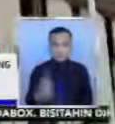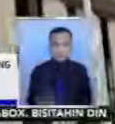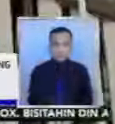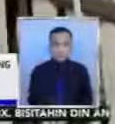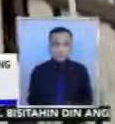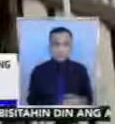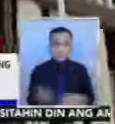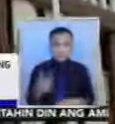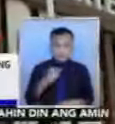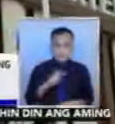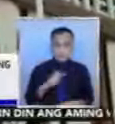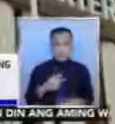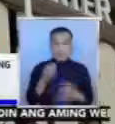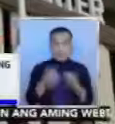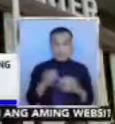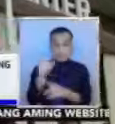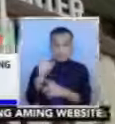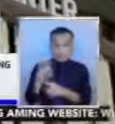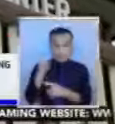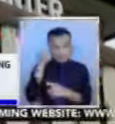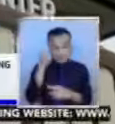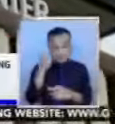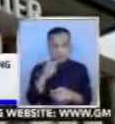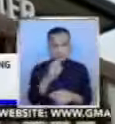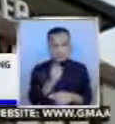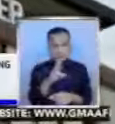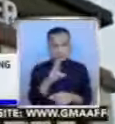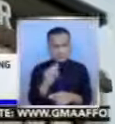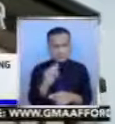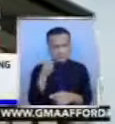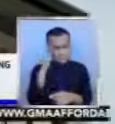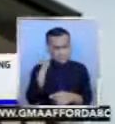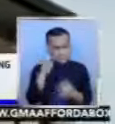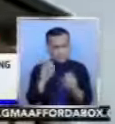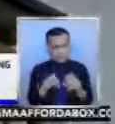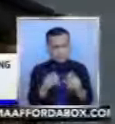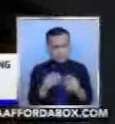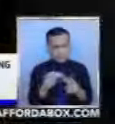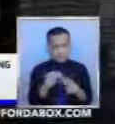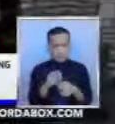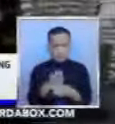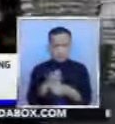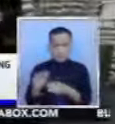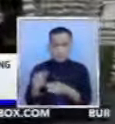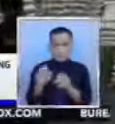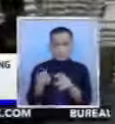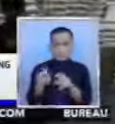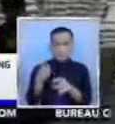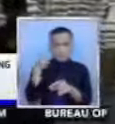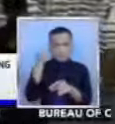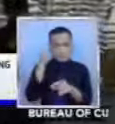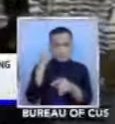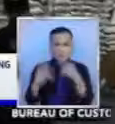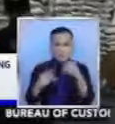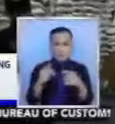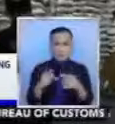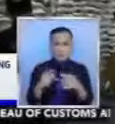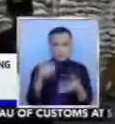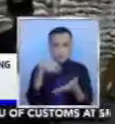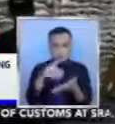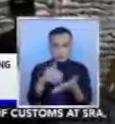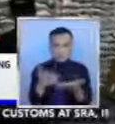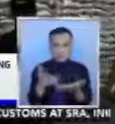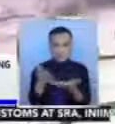raw ng SRA kung ipasusubasta ba ito o direkta ng ibebenta ng pamahalaan sa publiko. Pag-aaralan din kung saan dadalhin ang mga